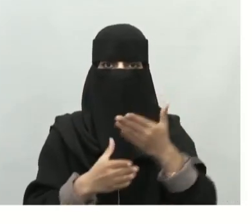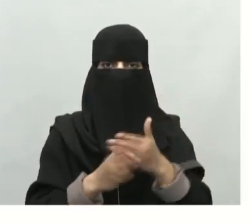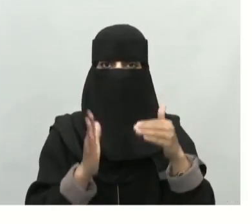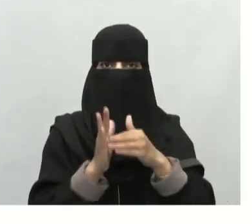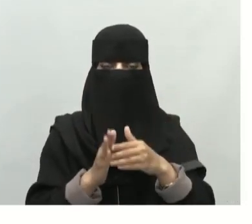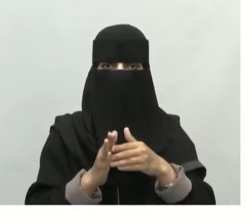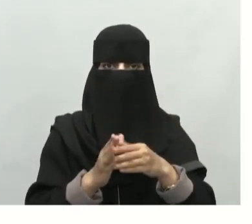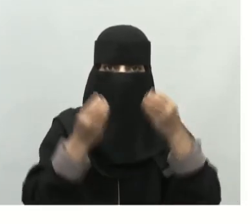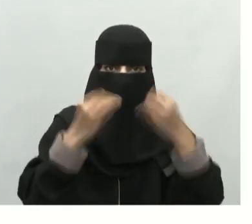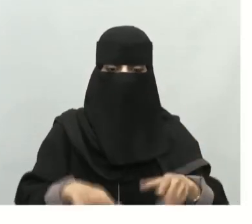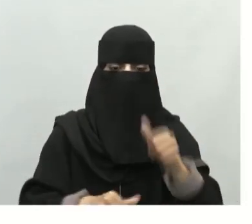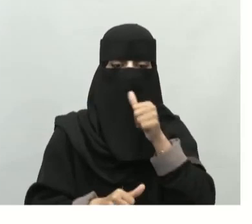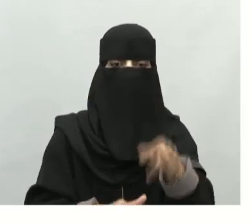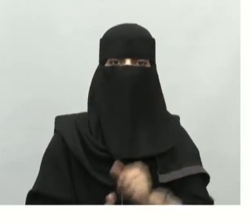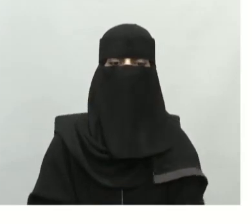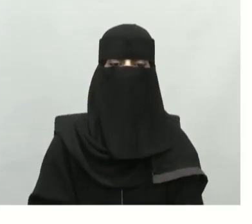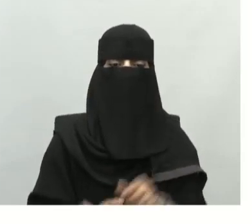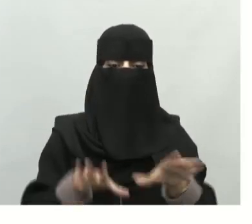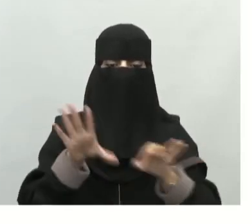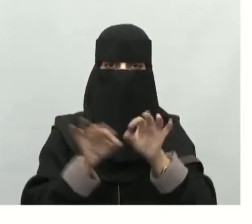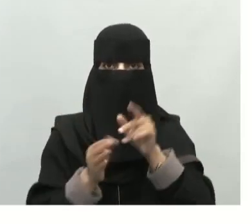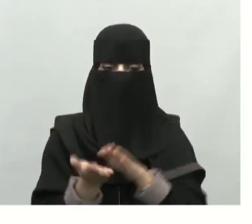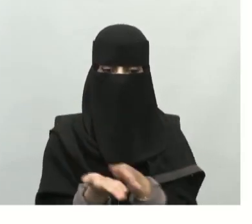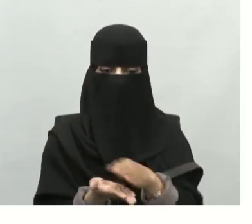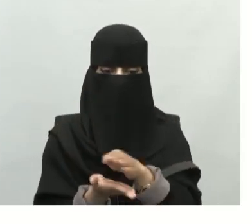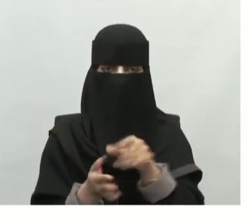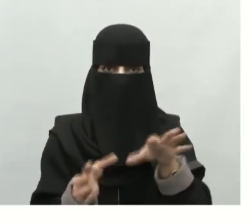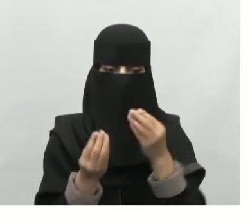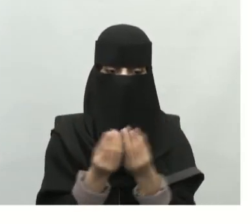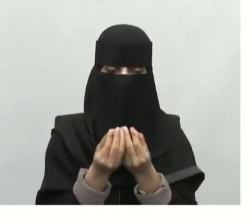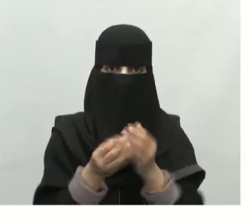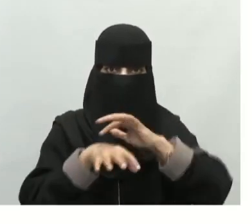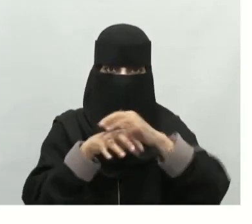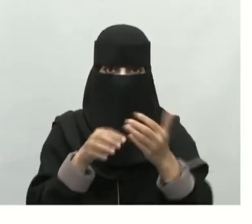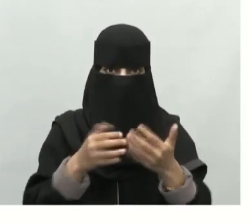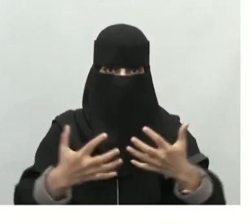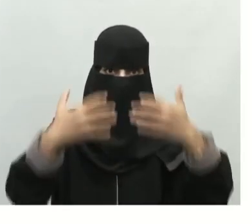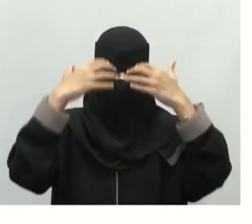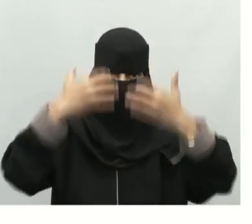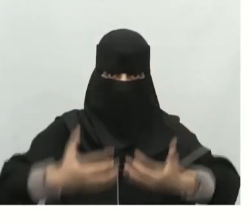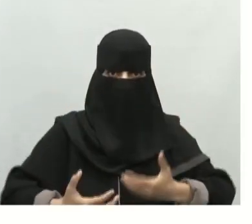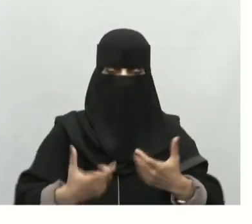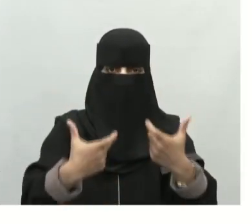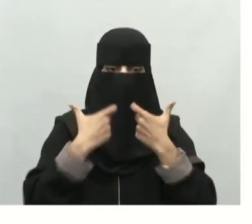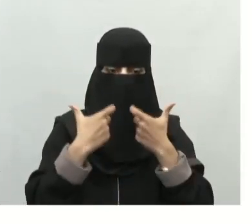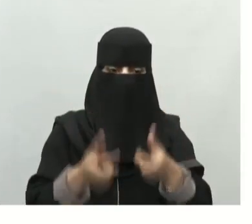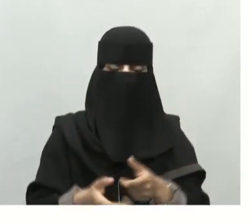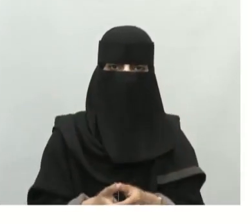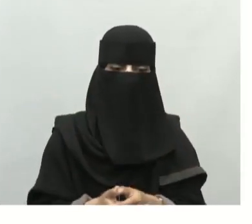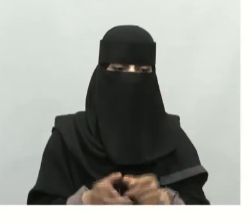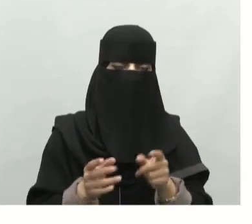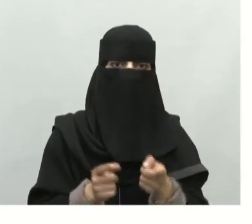فقدان الماء بعض الزواحف لديها درع للحمايه